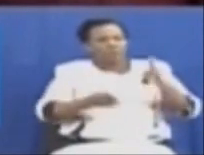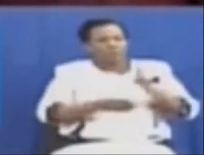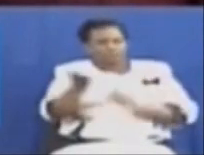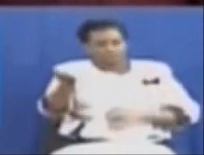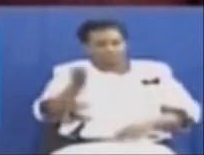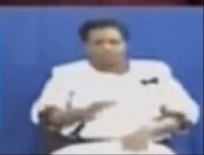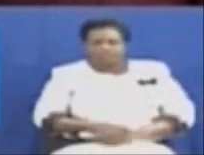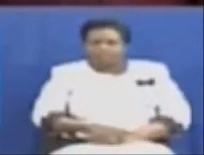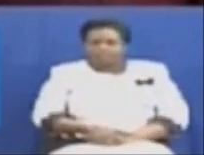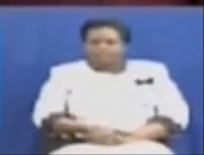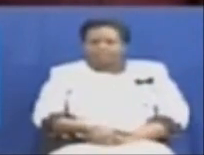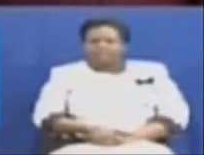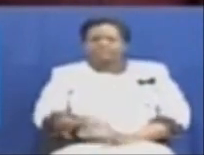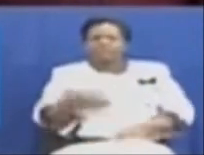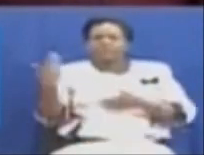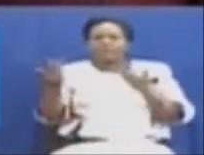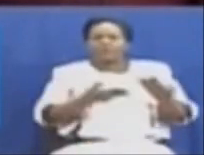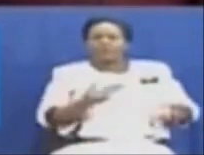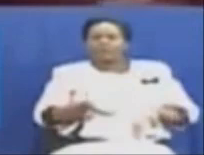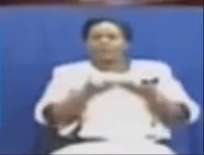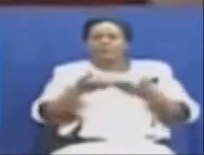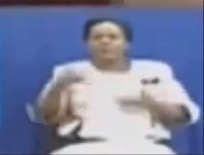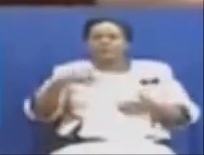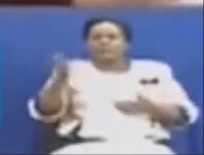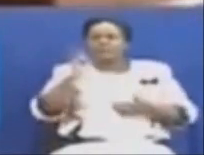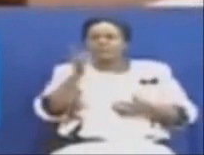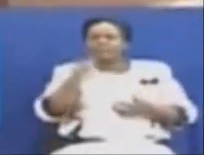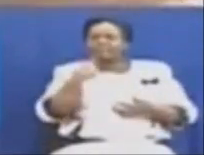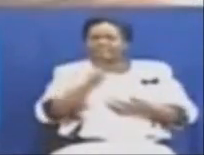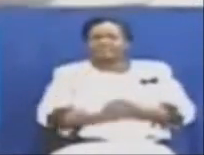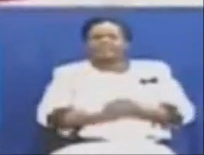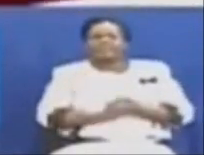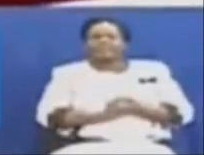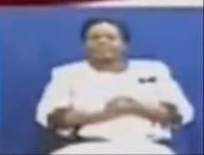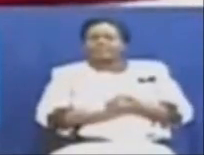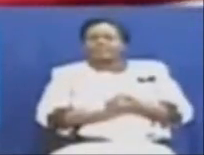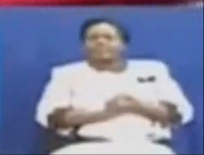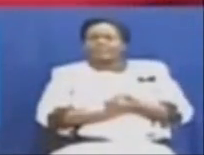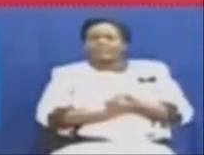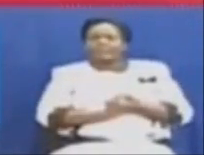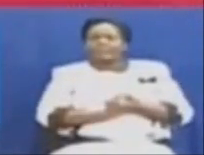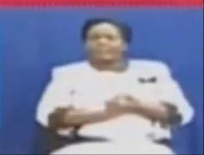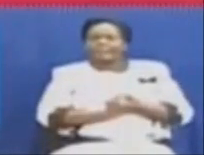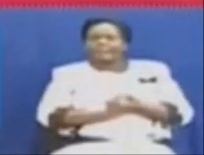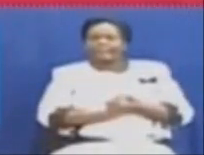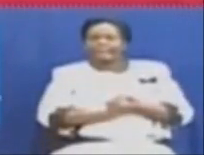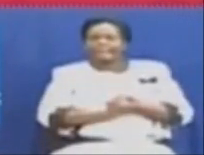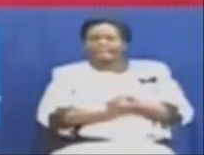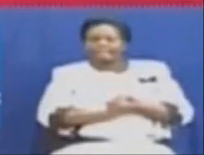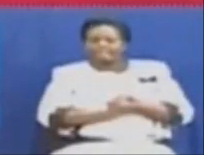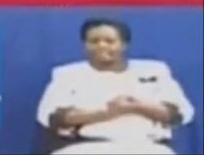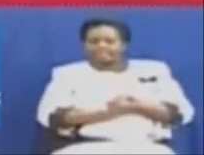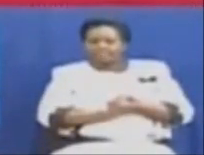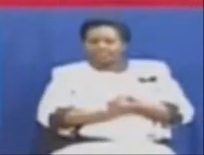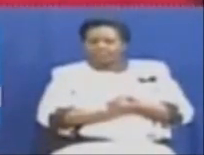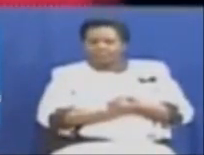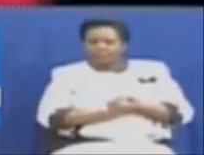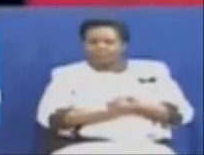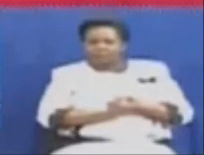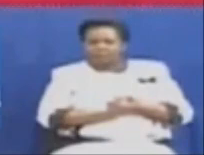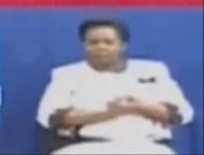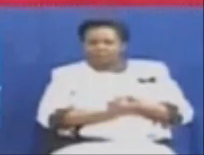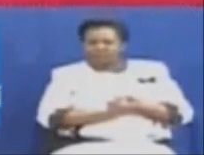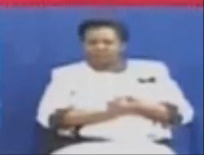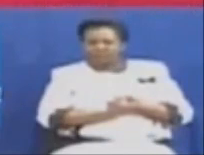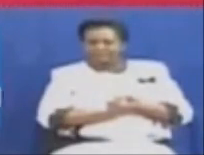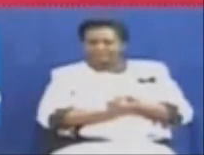9. Lakini Mheshimiwa Naibu Spika, bilioni 7 hizo inawezekana isipatikane kwa wakati. Nataka kujua commitment